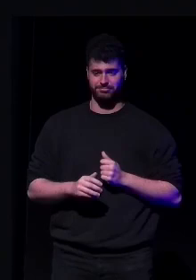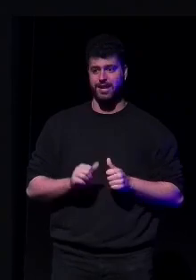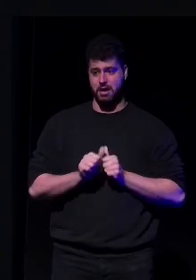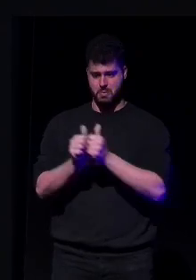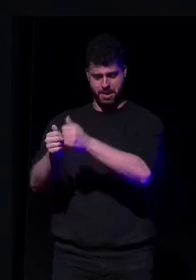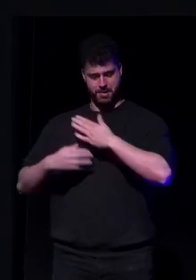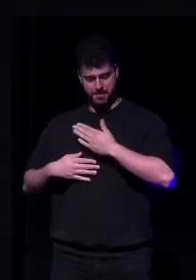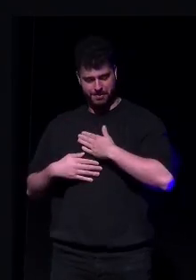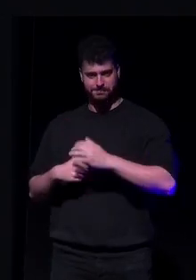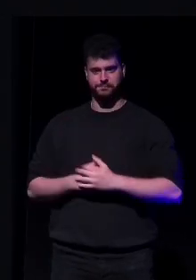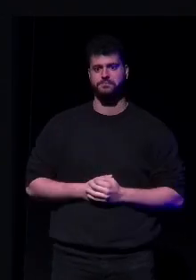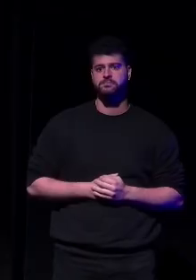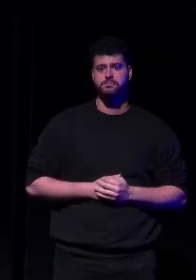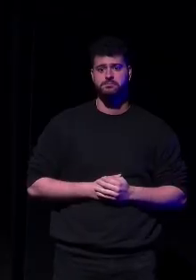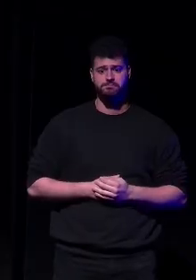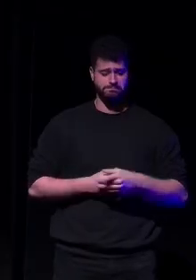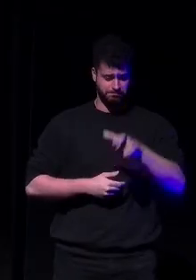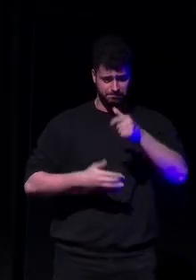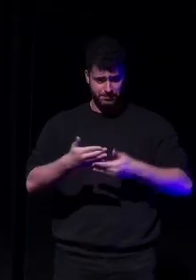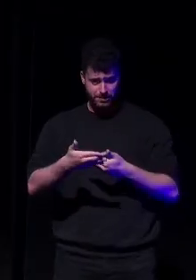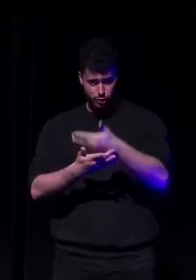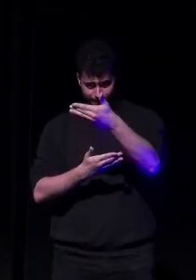moment. Els periodistes